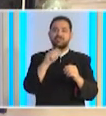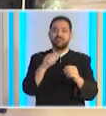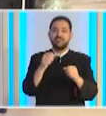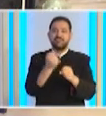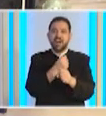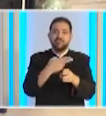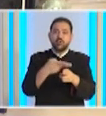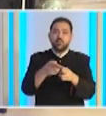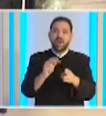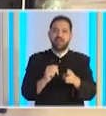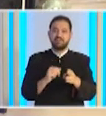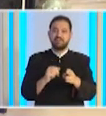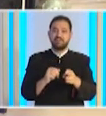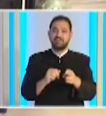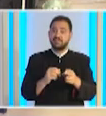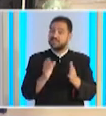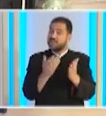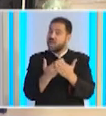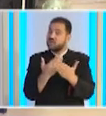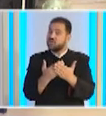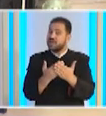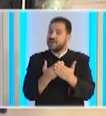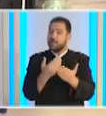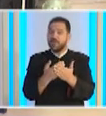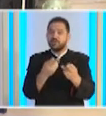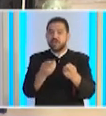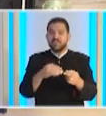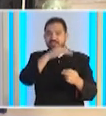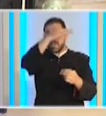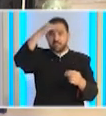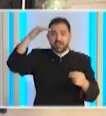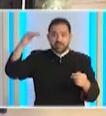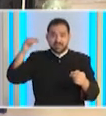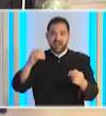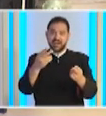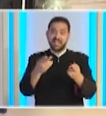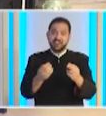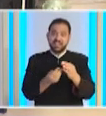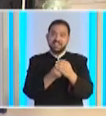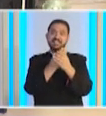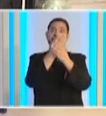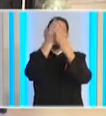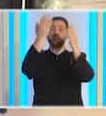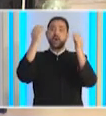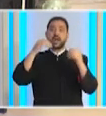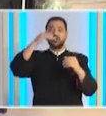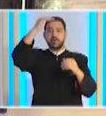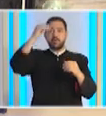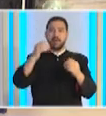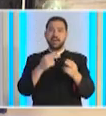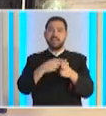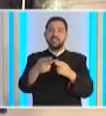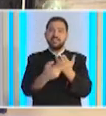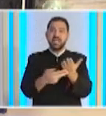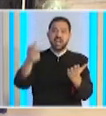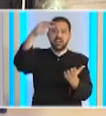primăvara. Dar el își curăță casa nu numai pentru că vine primăvara, ci pentru că vine și sărbătoarea cea mai mare a creștinătății, vin Sfintele